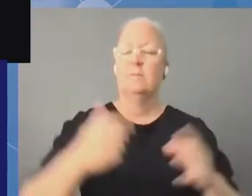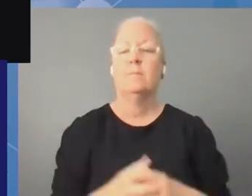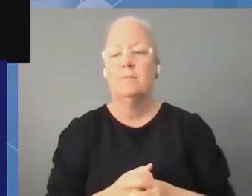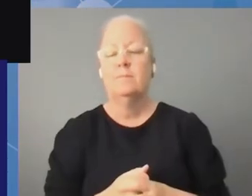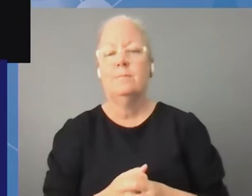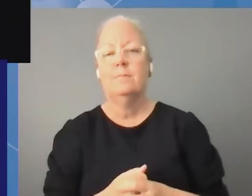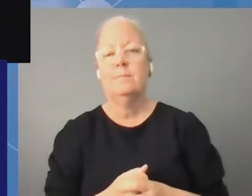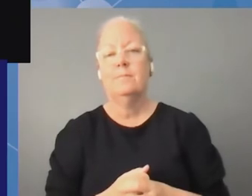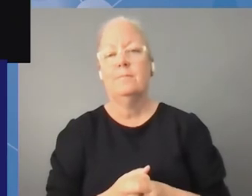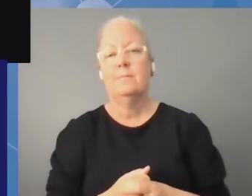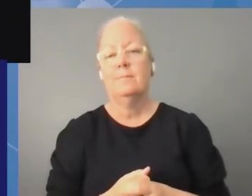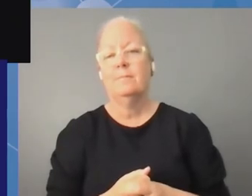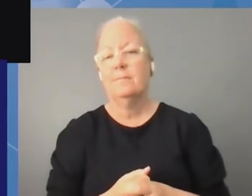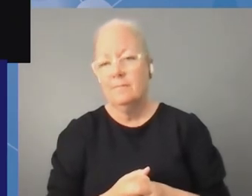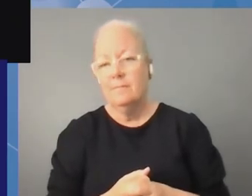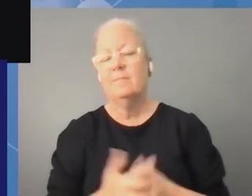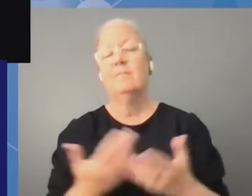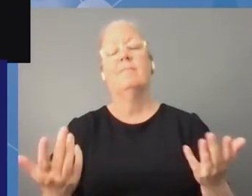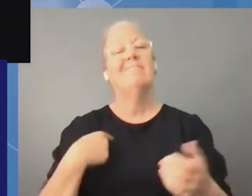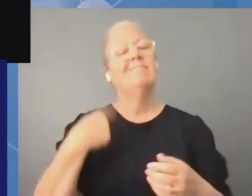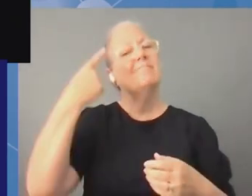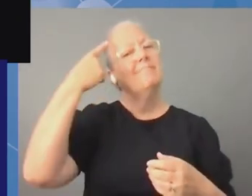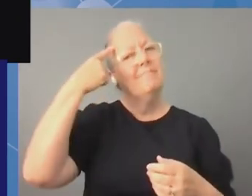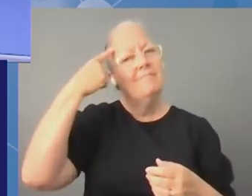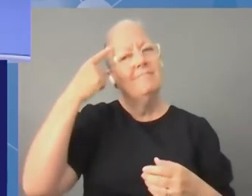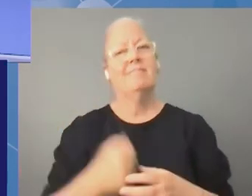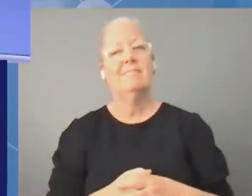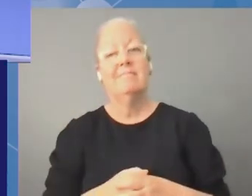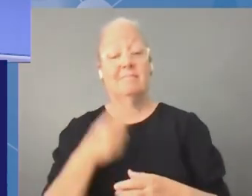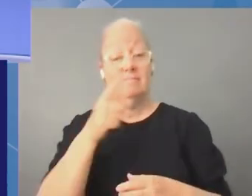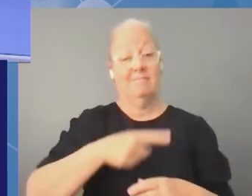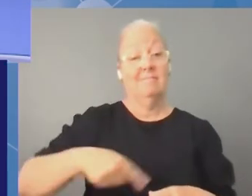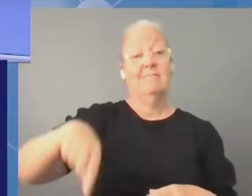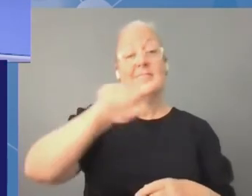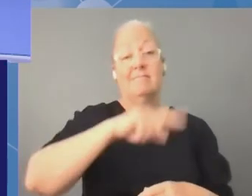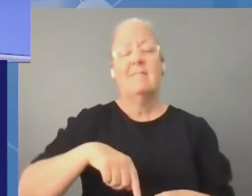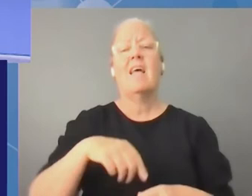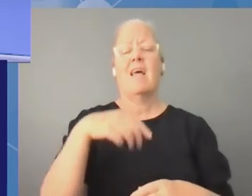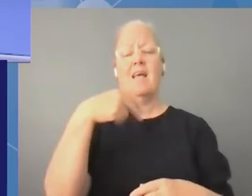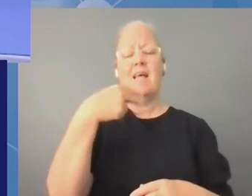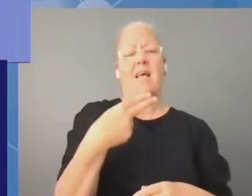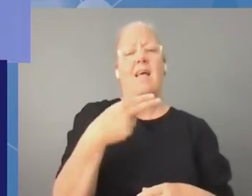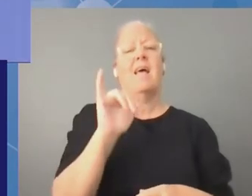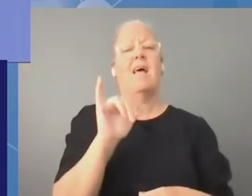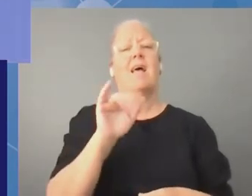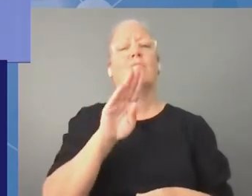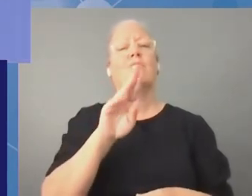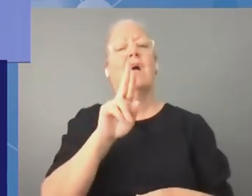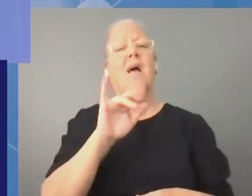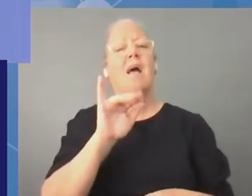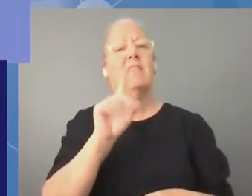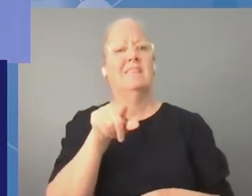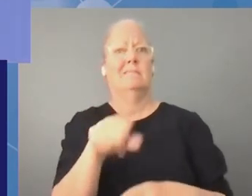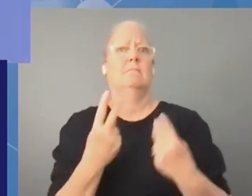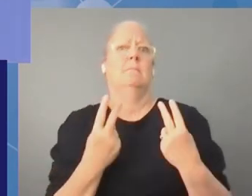力度，包括这个我们的混合性的模式的吧，召开这样的会议是一个力